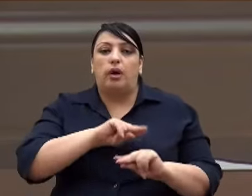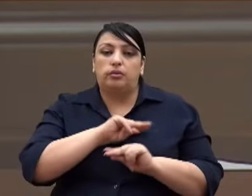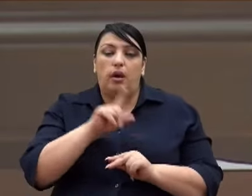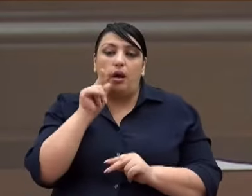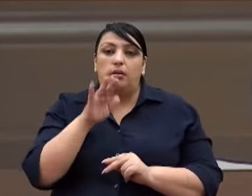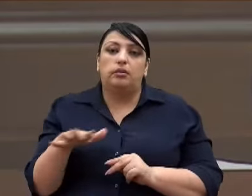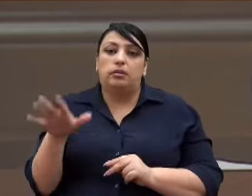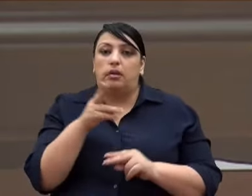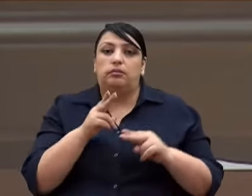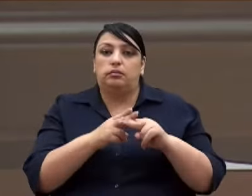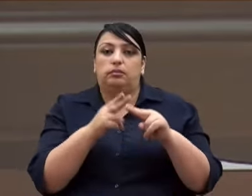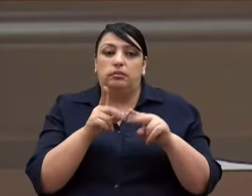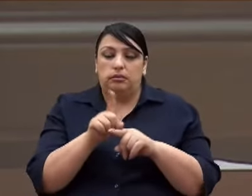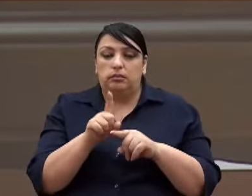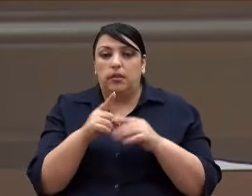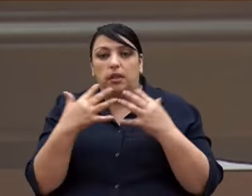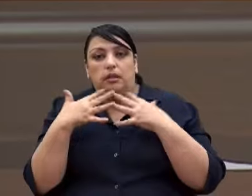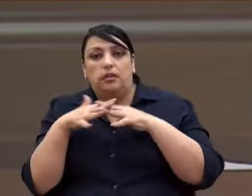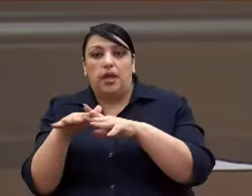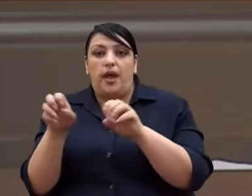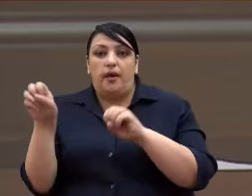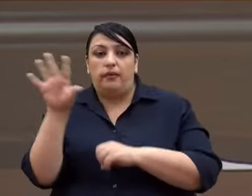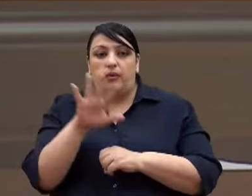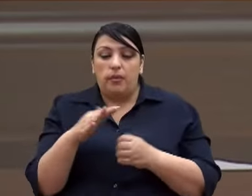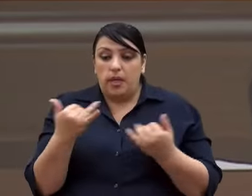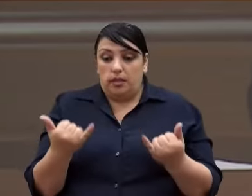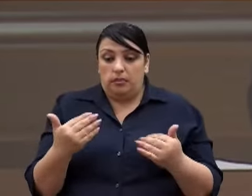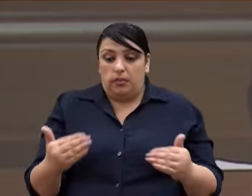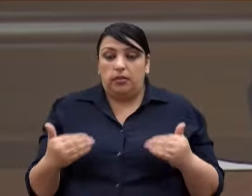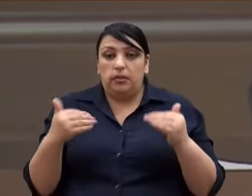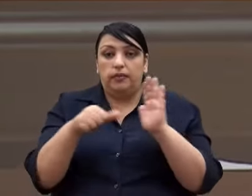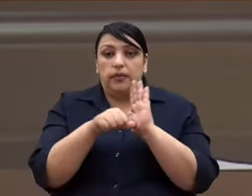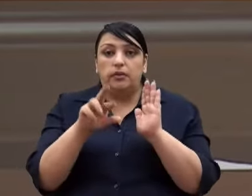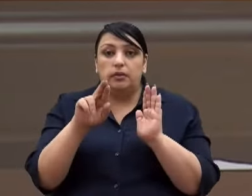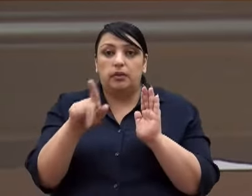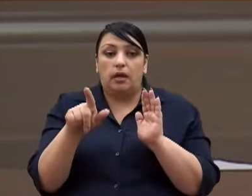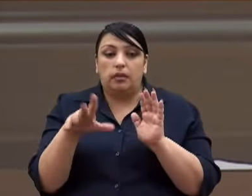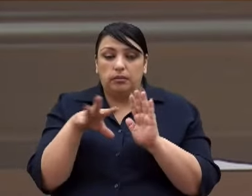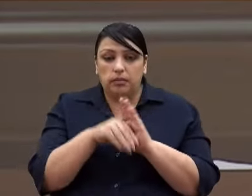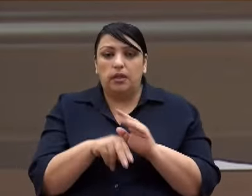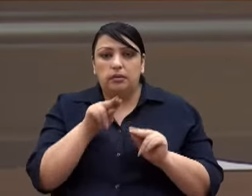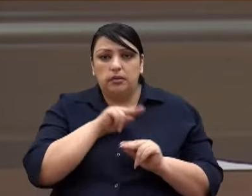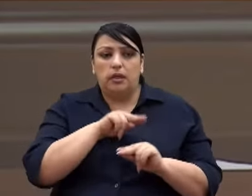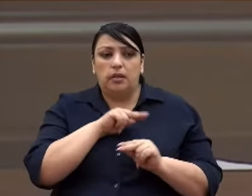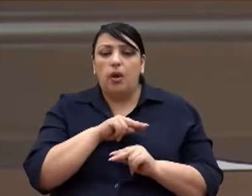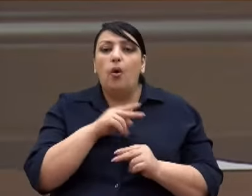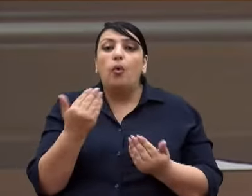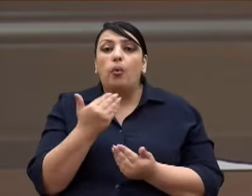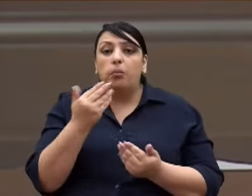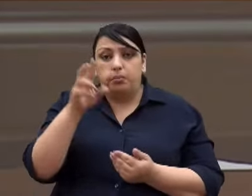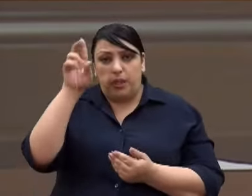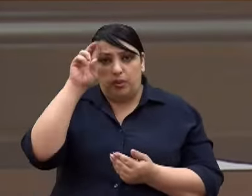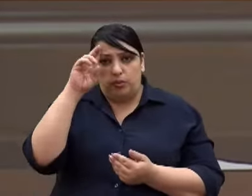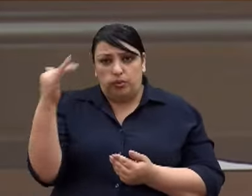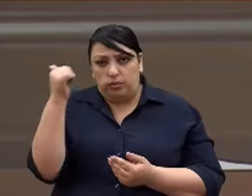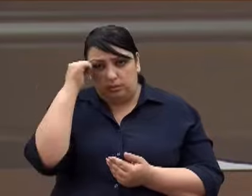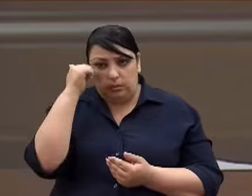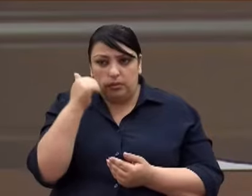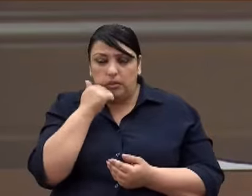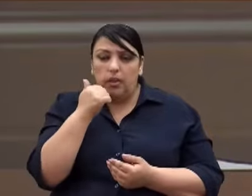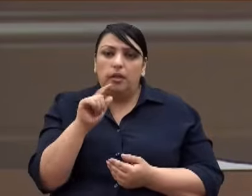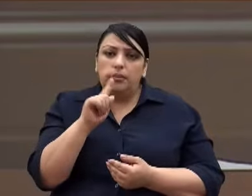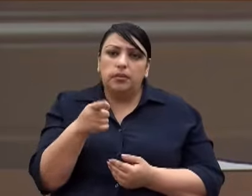Հայաստանի Հանրապետության եվրոինտեգրումը, այն փուլում, որ մենք հիմա հասել ենք այս 6 տարիների ընթացքում, այդ էս իշխանության շնորհիվ է եղել, դուք 6 տարի առաջ, 5 տարի